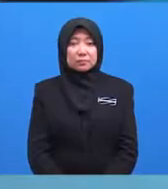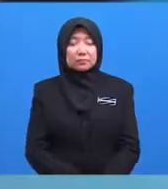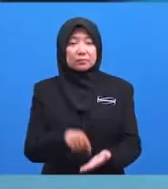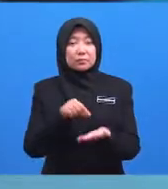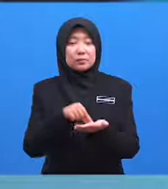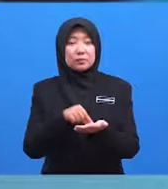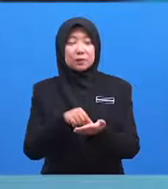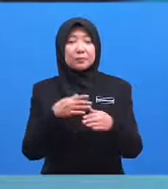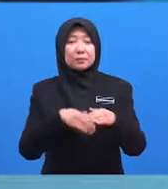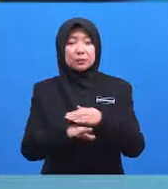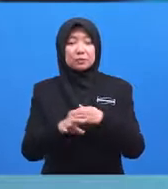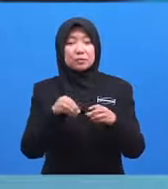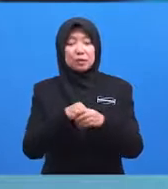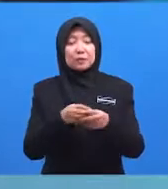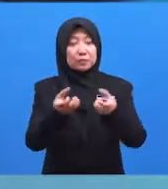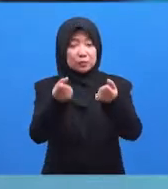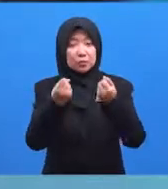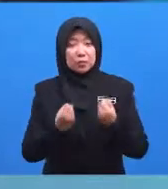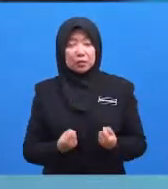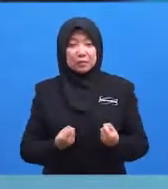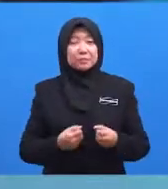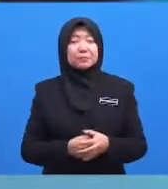Ayam dimasukkan di dalam ketuha.